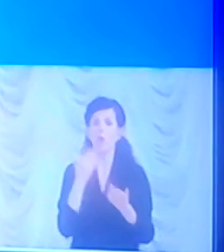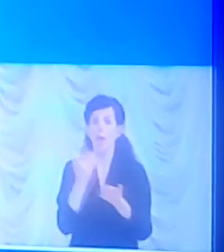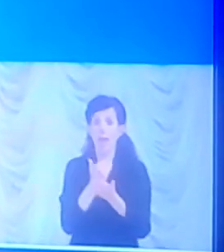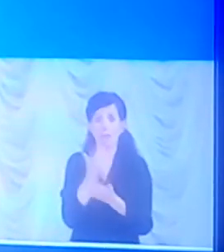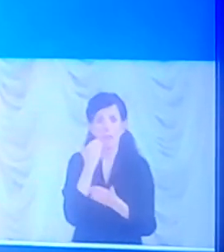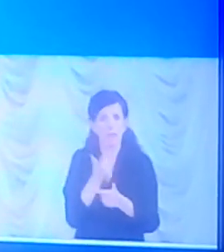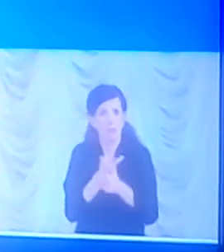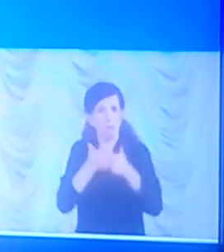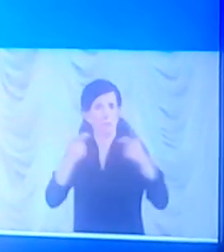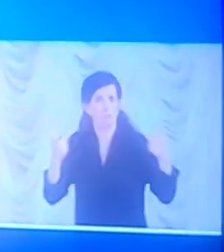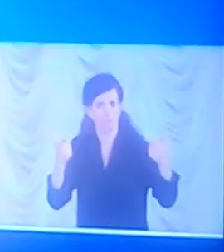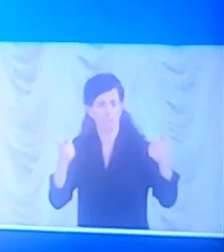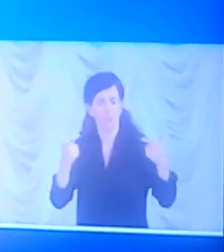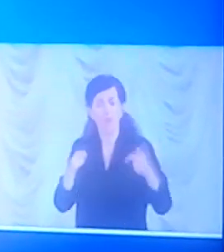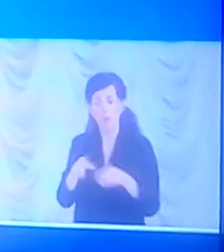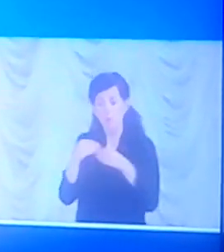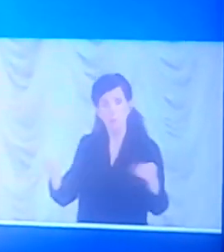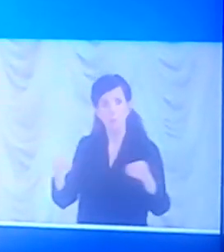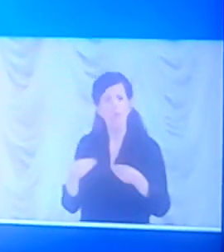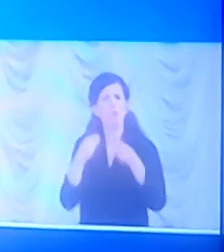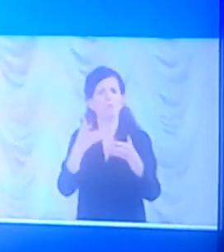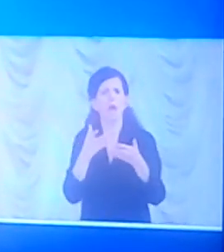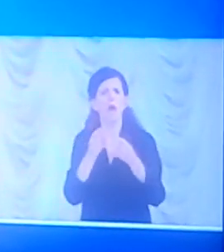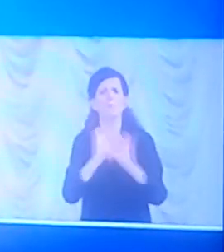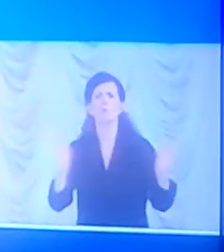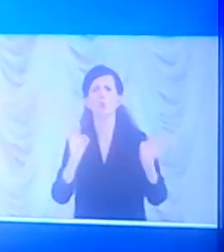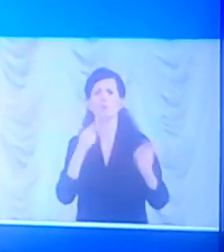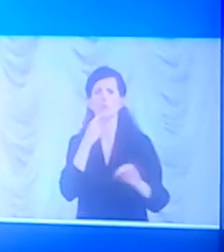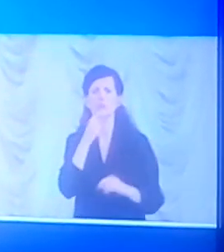subito nella disponibilità dei paesi colpiti.